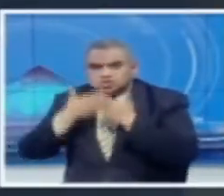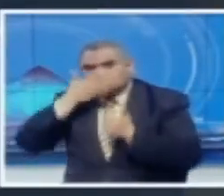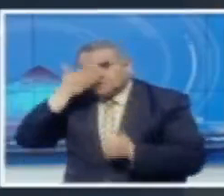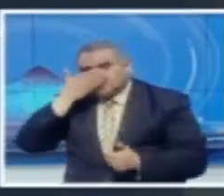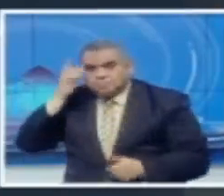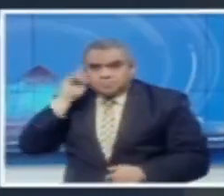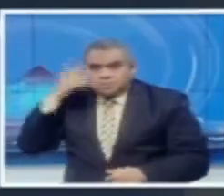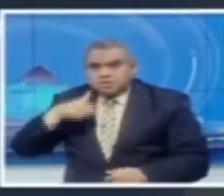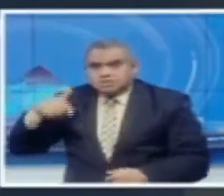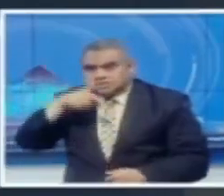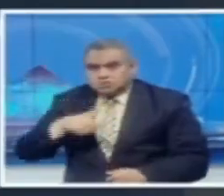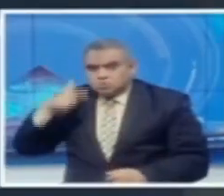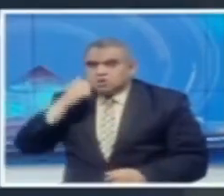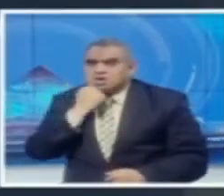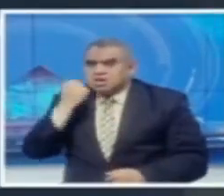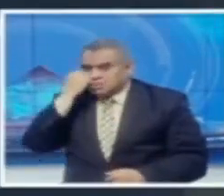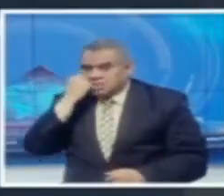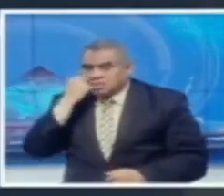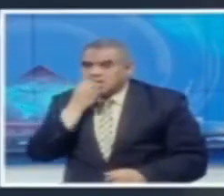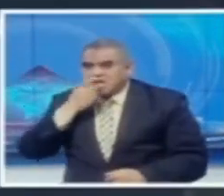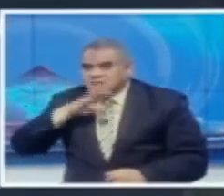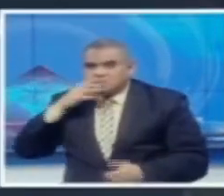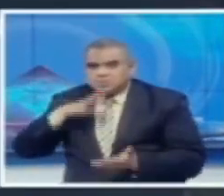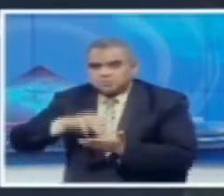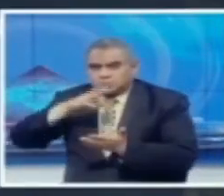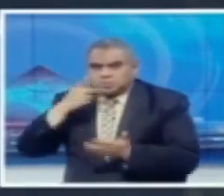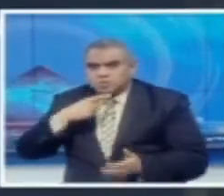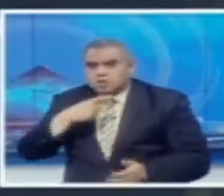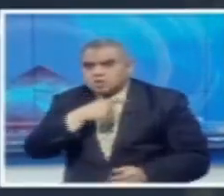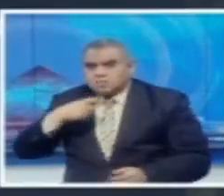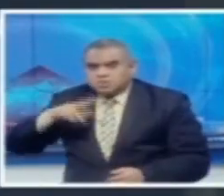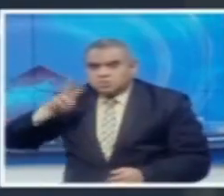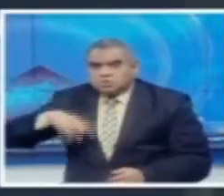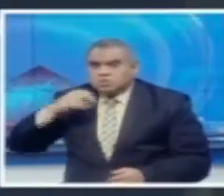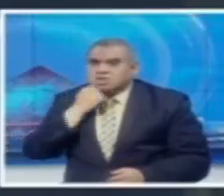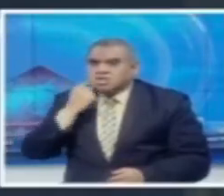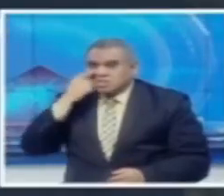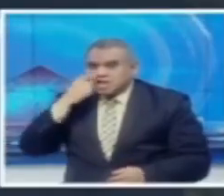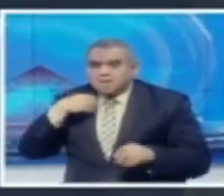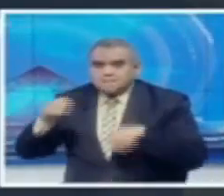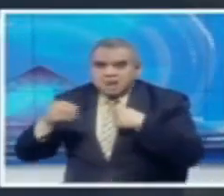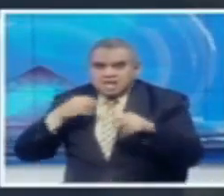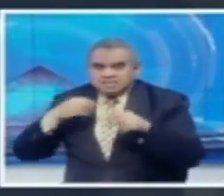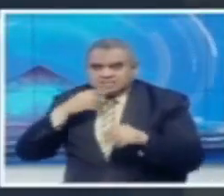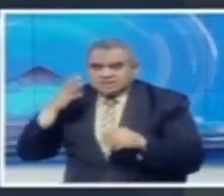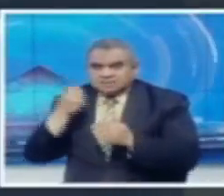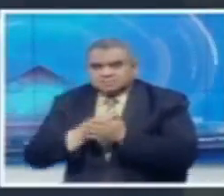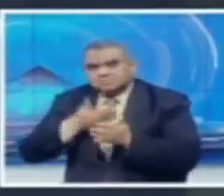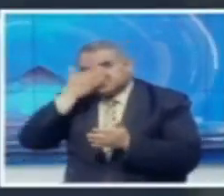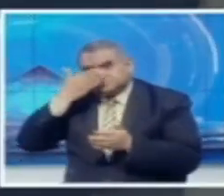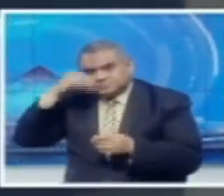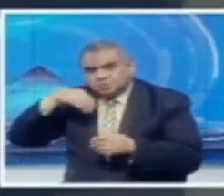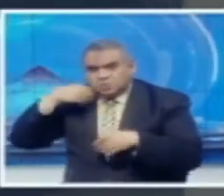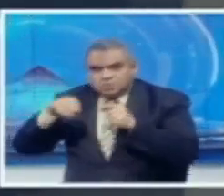و26 طن أعلاف مغشوشة ومقلدة، و118 طن بلاستيك من مخلفات مجهولة المصدر،